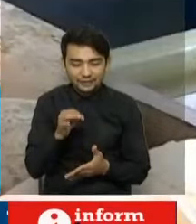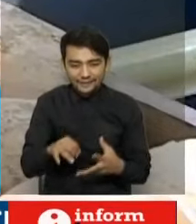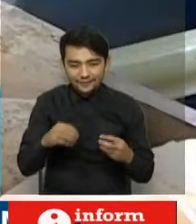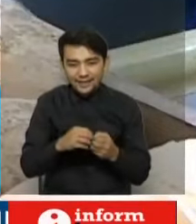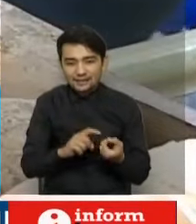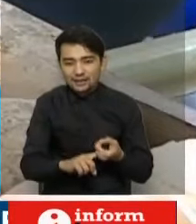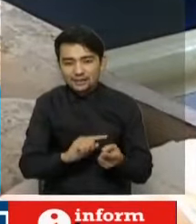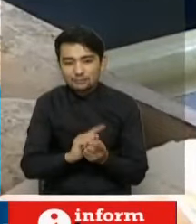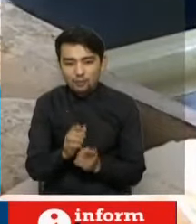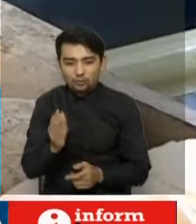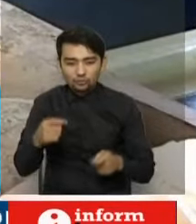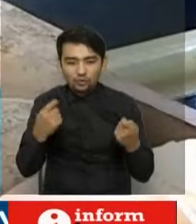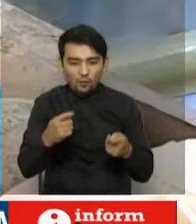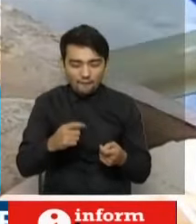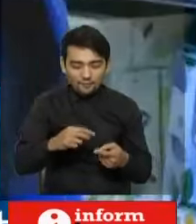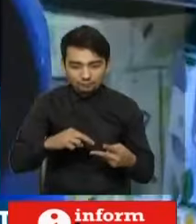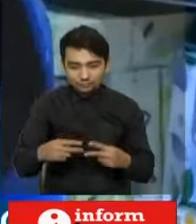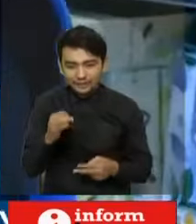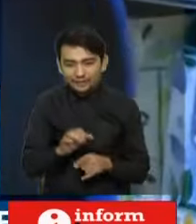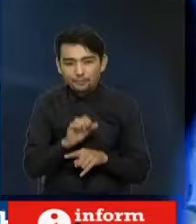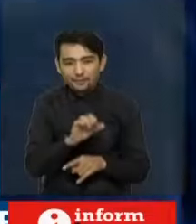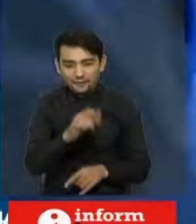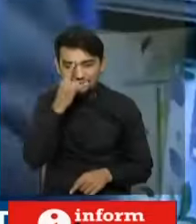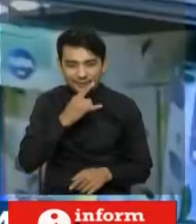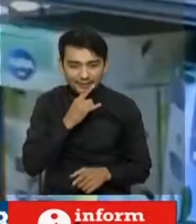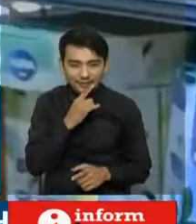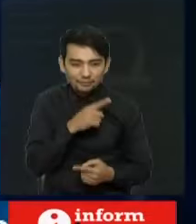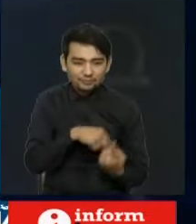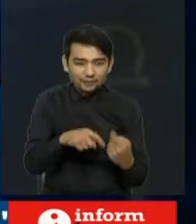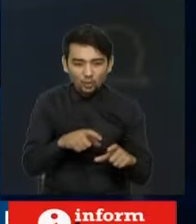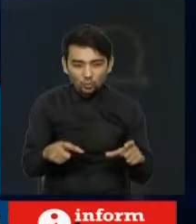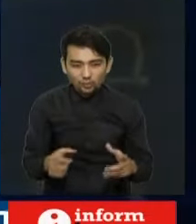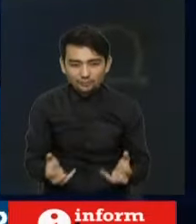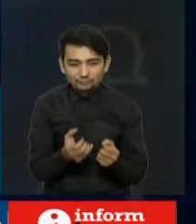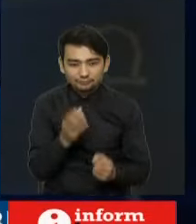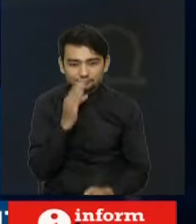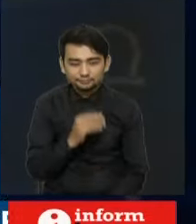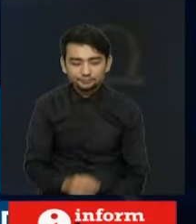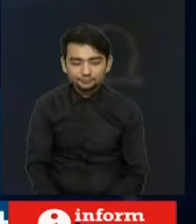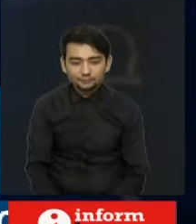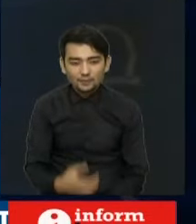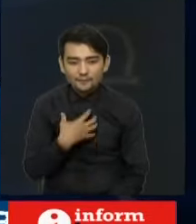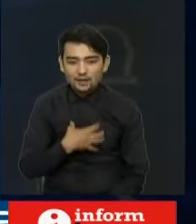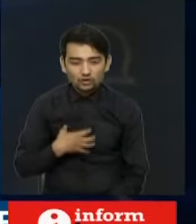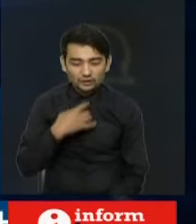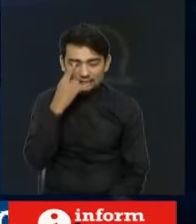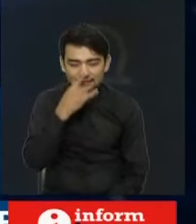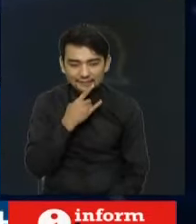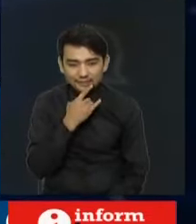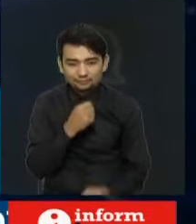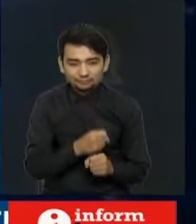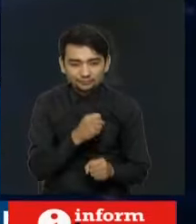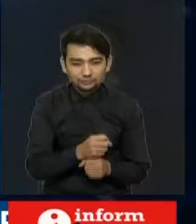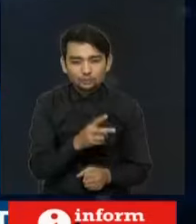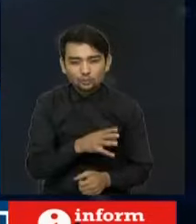коснуться регулирования торговли и направлены на поддержку казахстанских производителей. Важно поддержать казахстанских